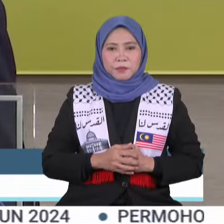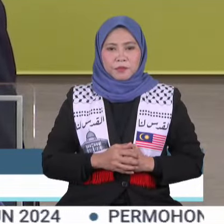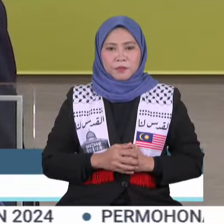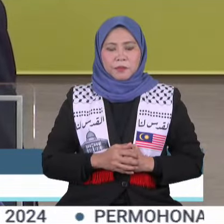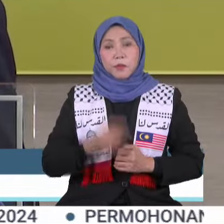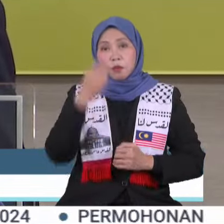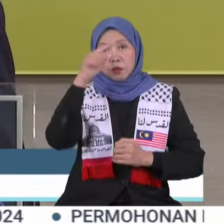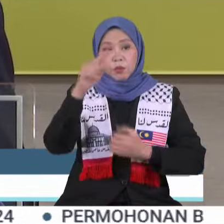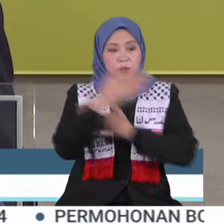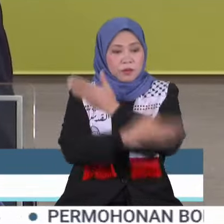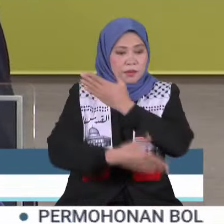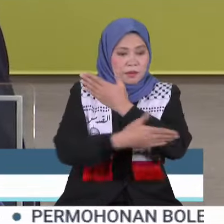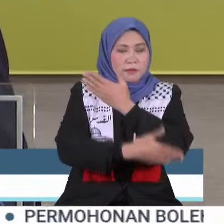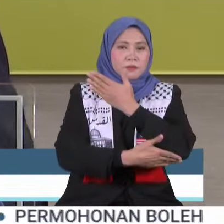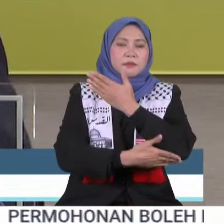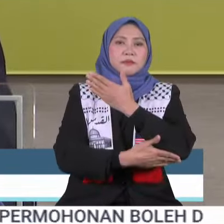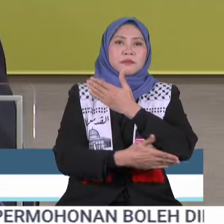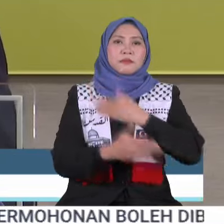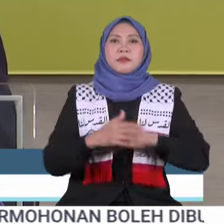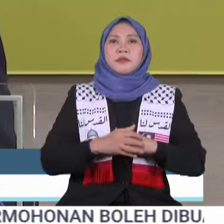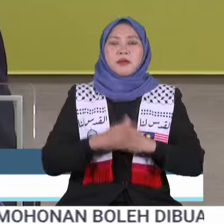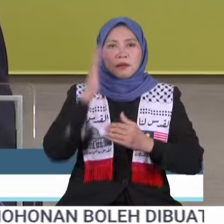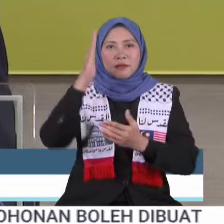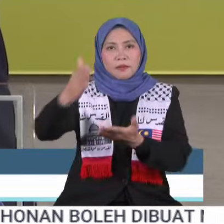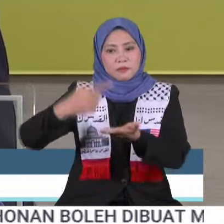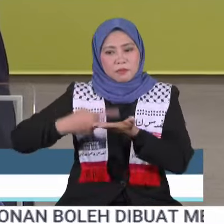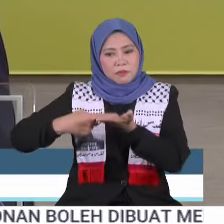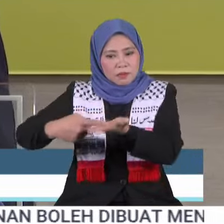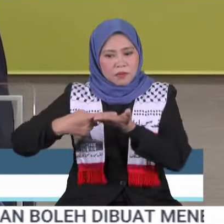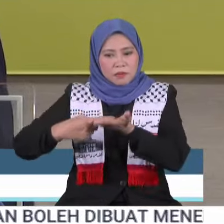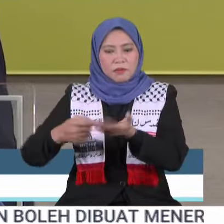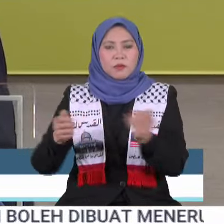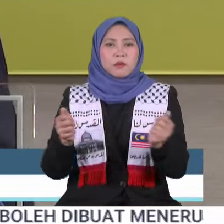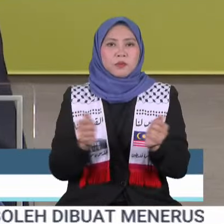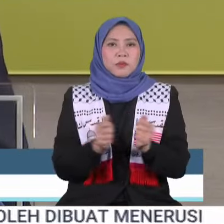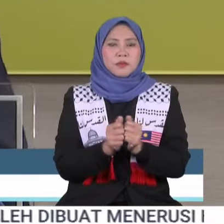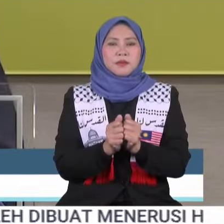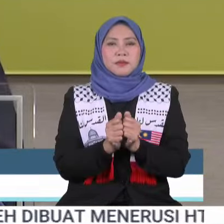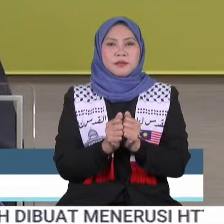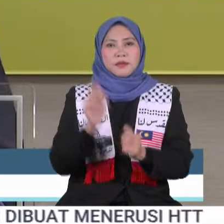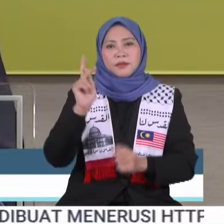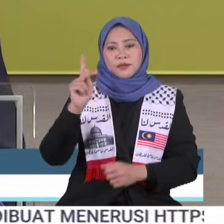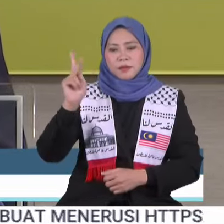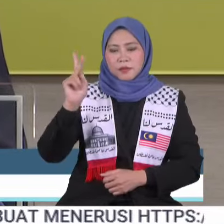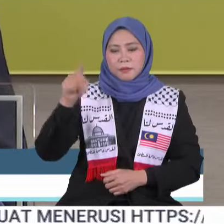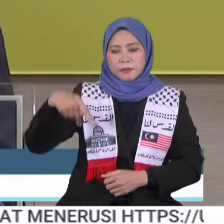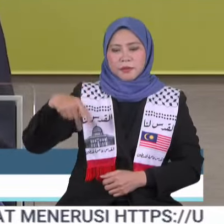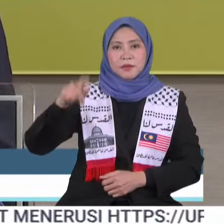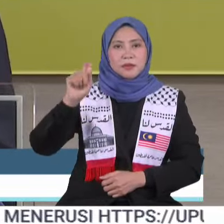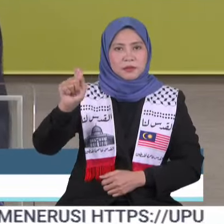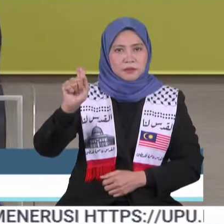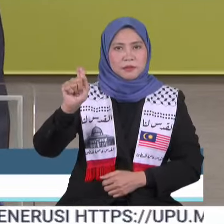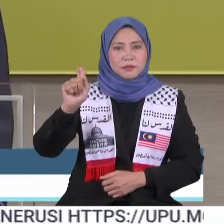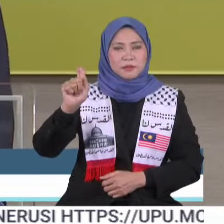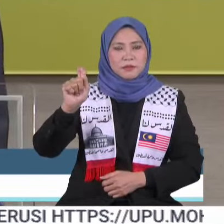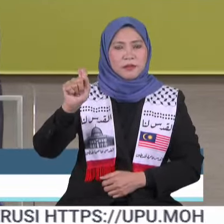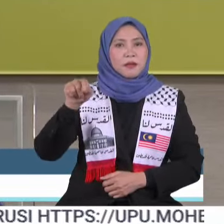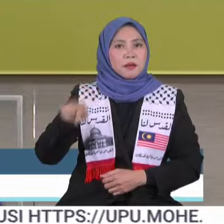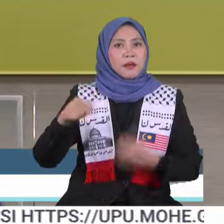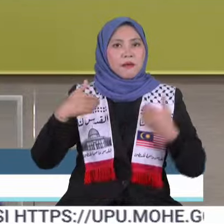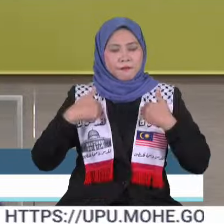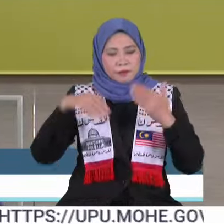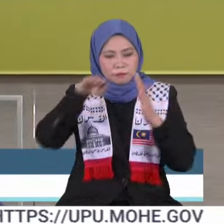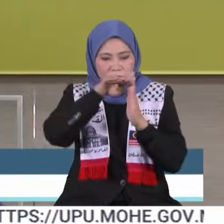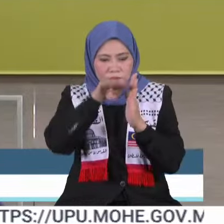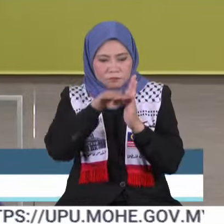kenegaraan akan dibincang bersama dengan pihak KPT KPT sebab dalam tu ada